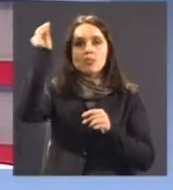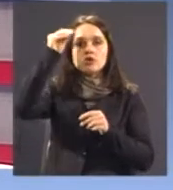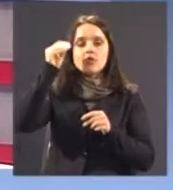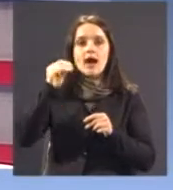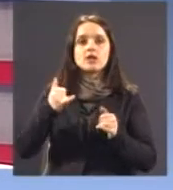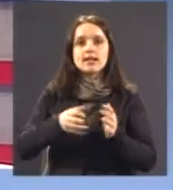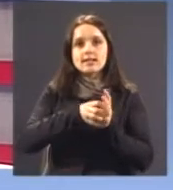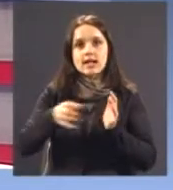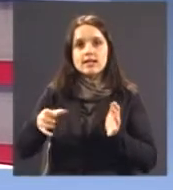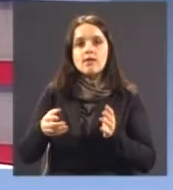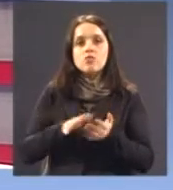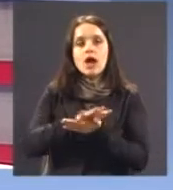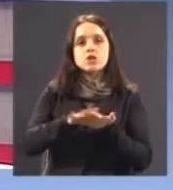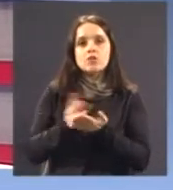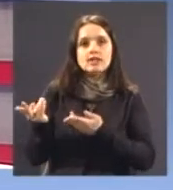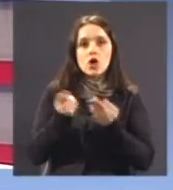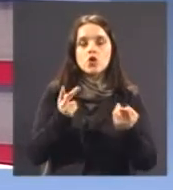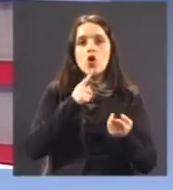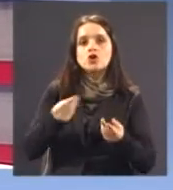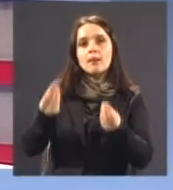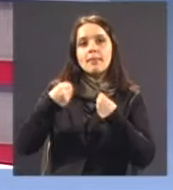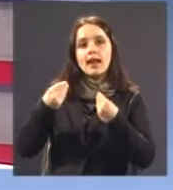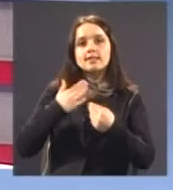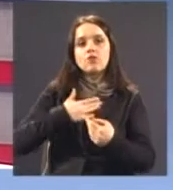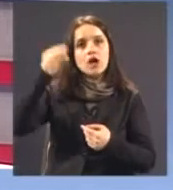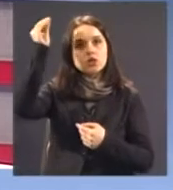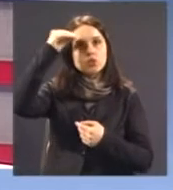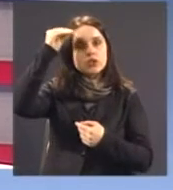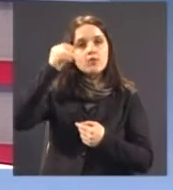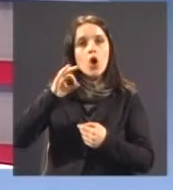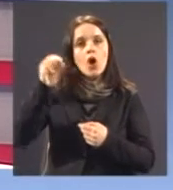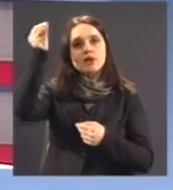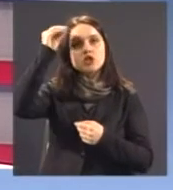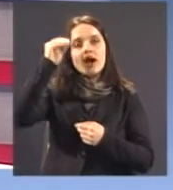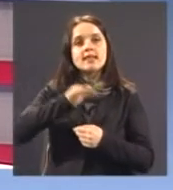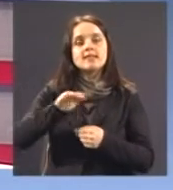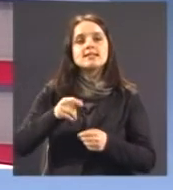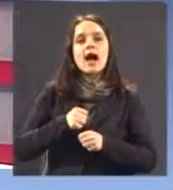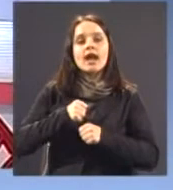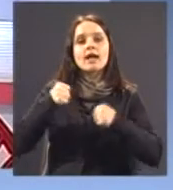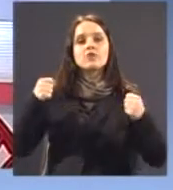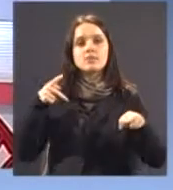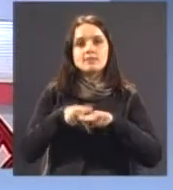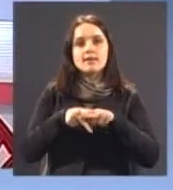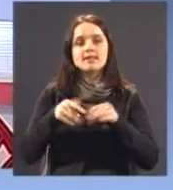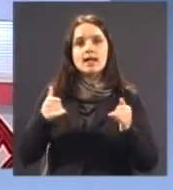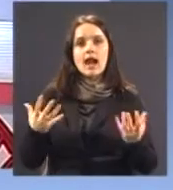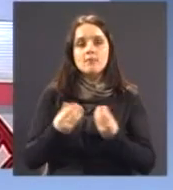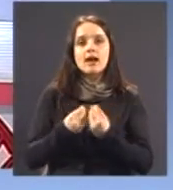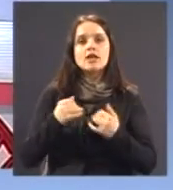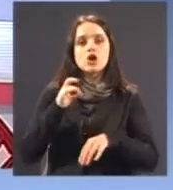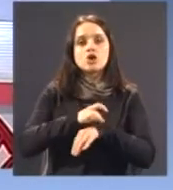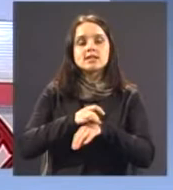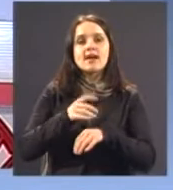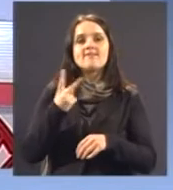gošćama koji će nam prenijeti svoja iskustva o obrazovanju djece sa razvojnim smetnjama. Sa nama danas u studiju doktorica Vesna